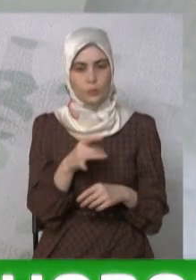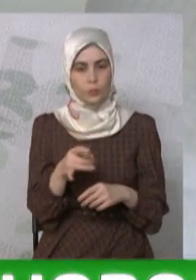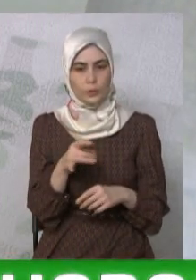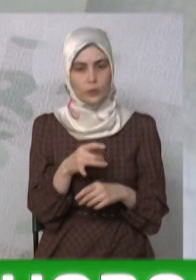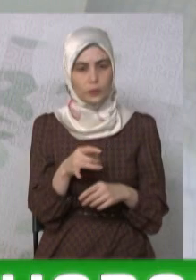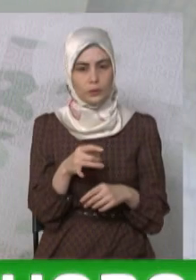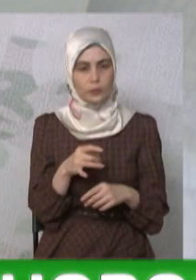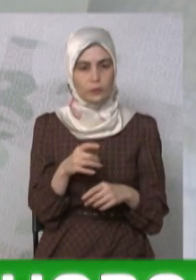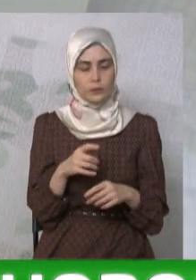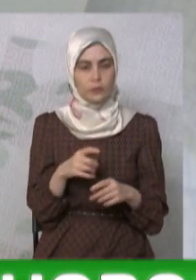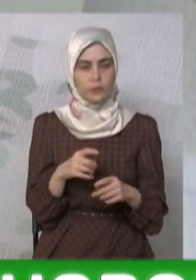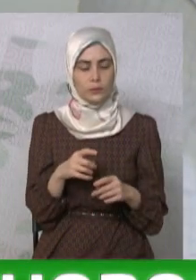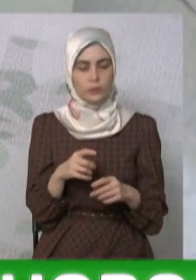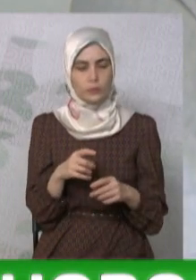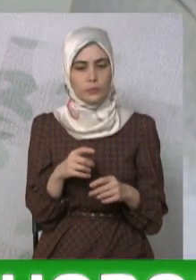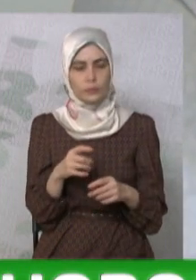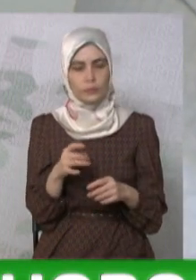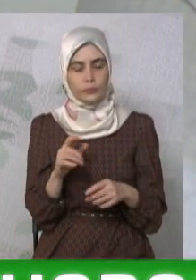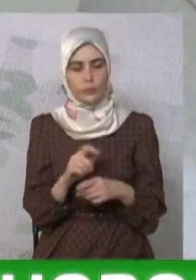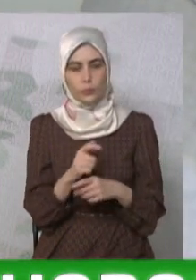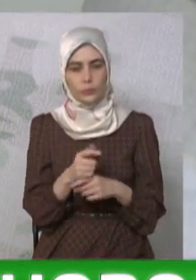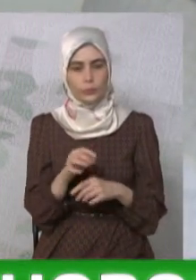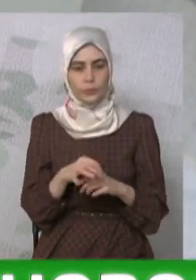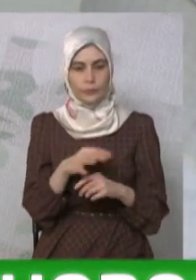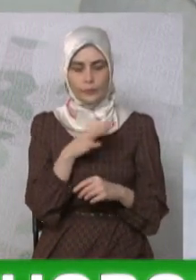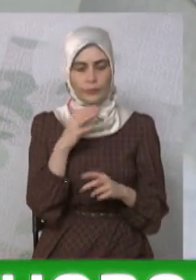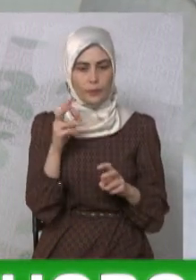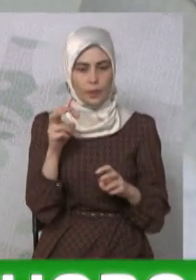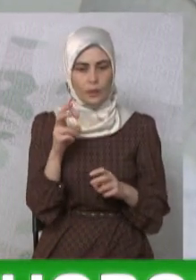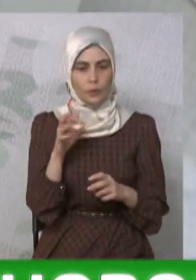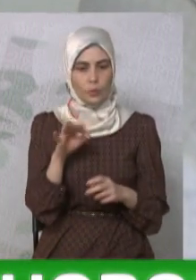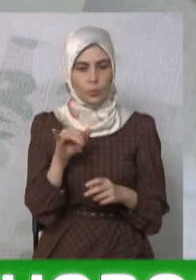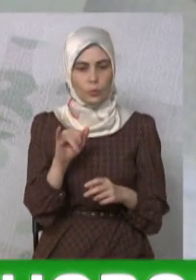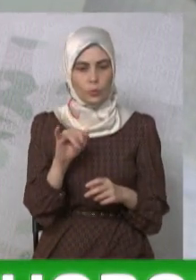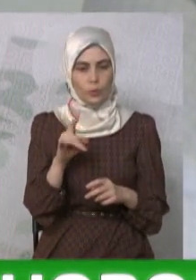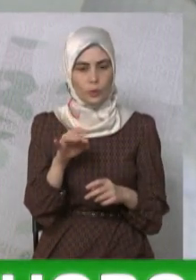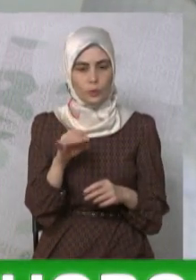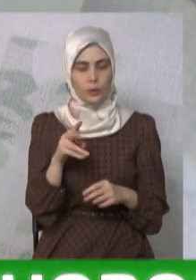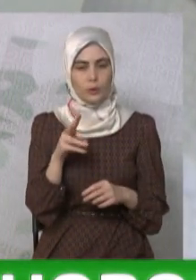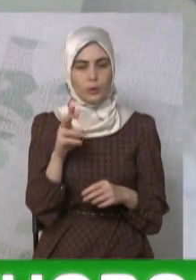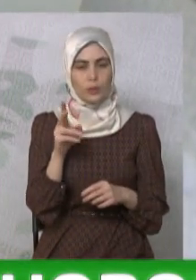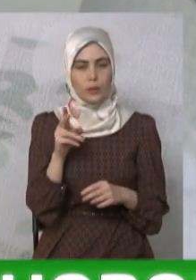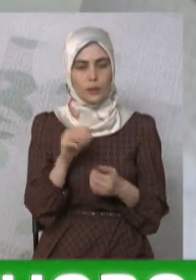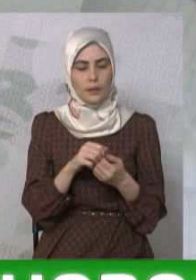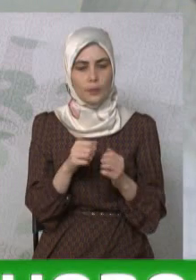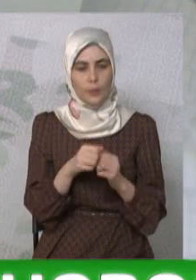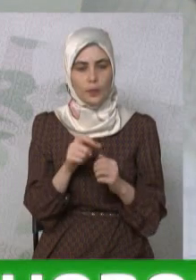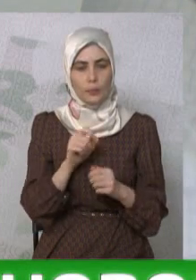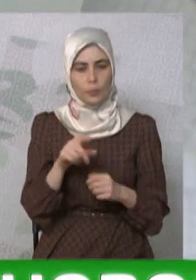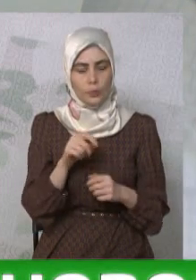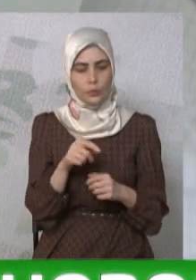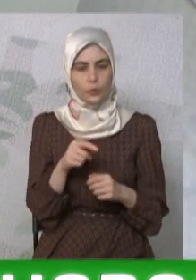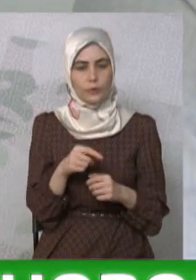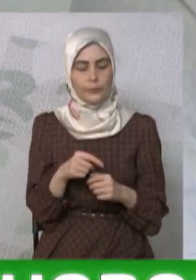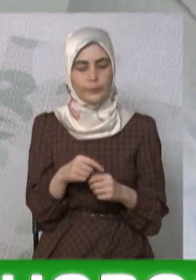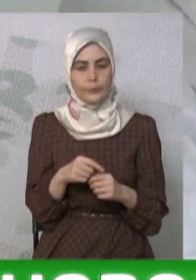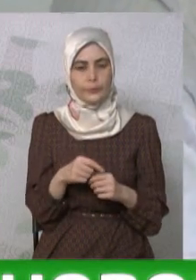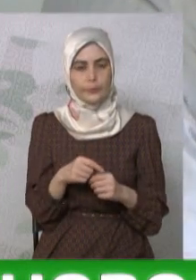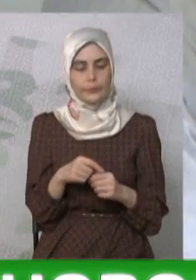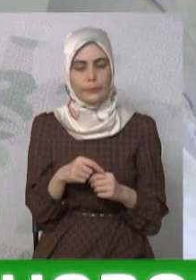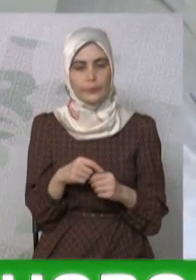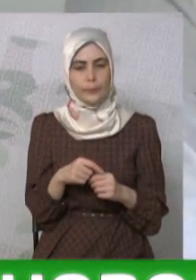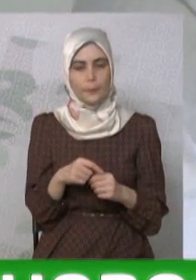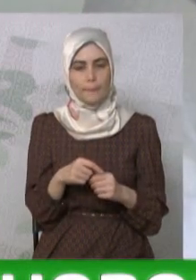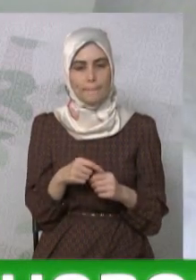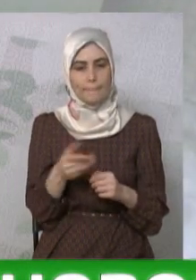является пандемичным регионом для урологических больных, особенно по мочекаменной болезни. Вот, но сейчас,